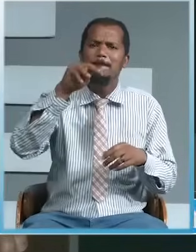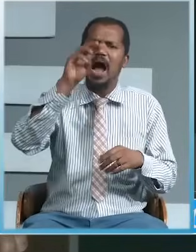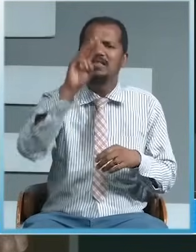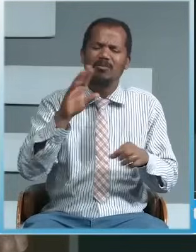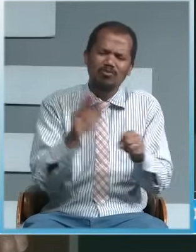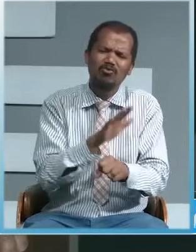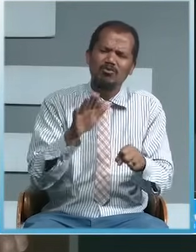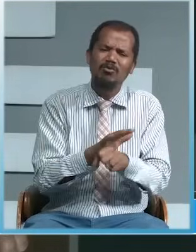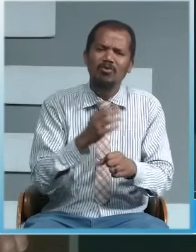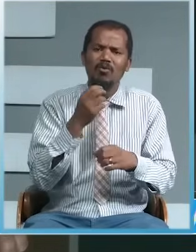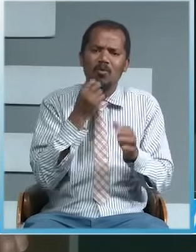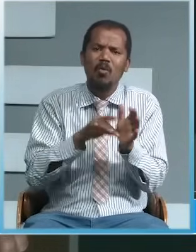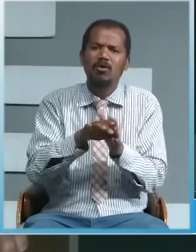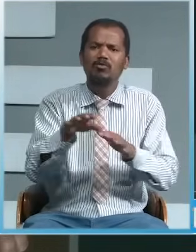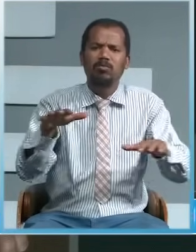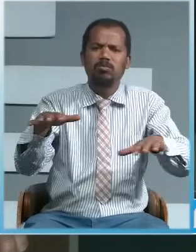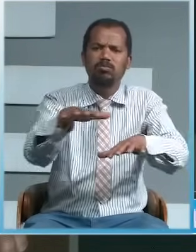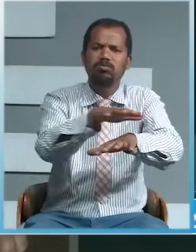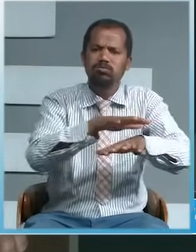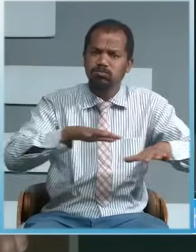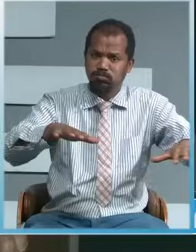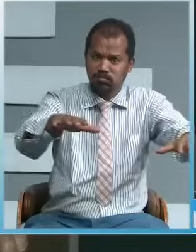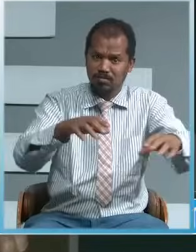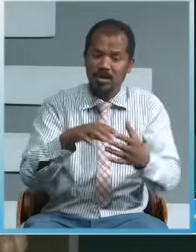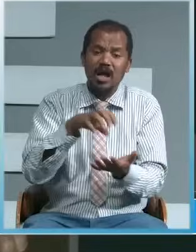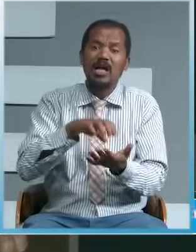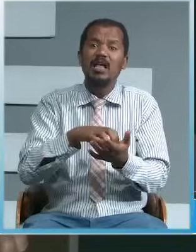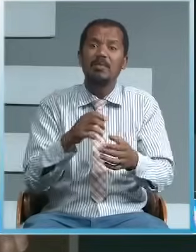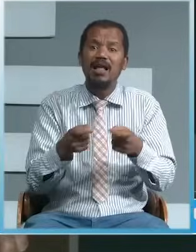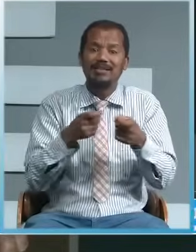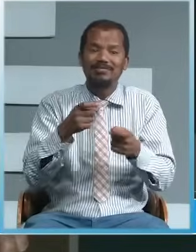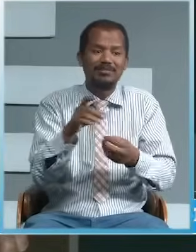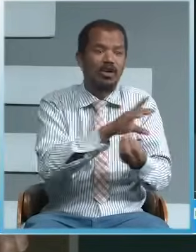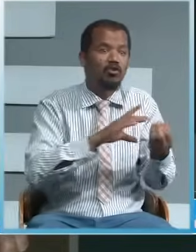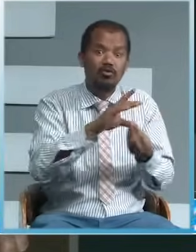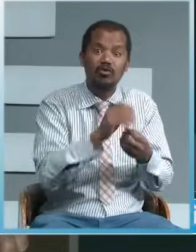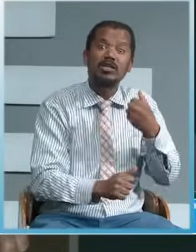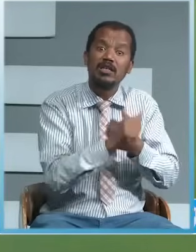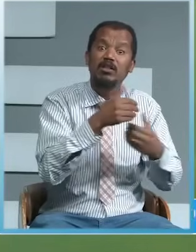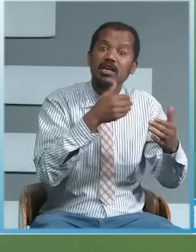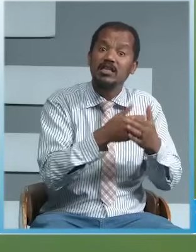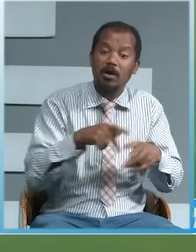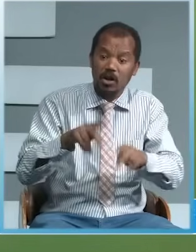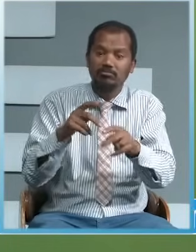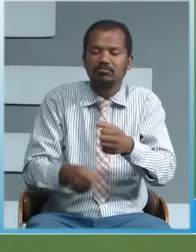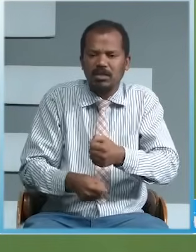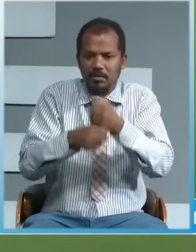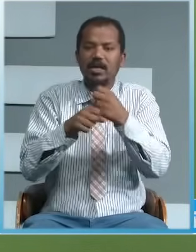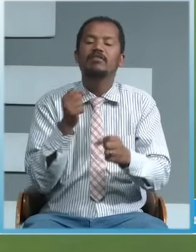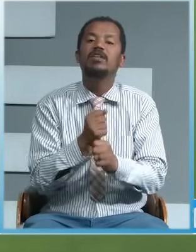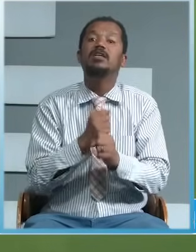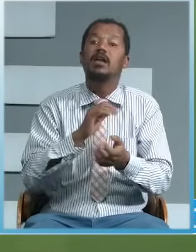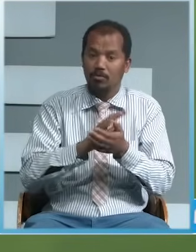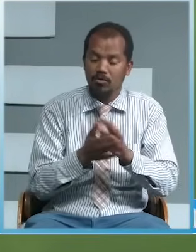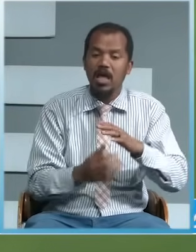ሙሉ በሙሉ በወንዙ መዋጡን አብራርተዋል። ከተማ አስተዳደሩ ከክልሉ ጋር በመሆን ጉዳት የደረሰባቸው አርሶ አደሮችን